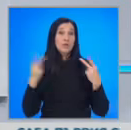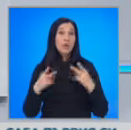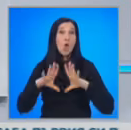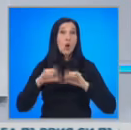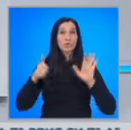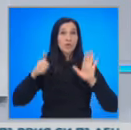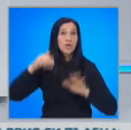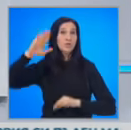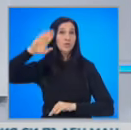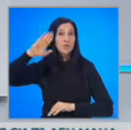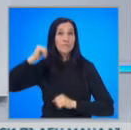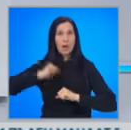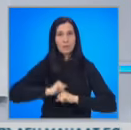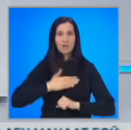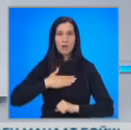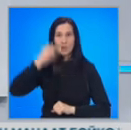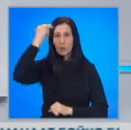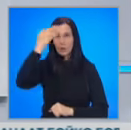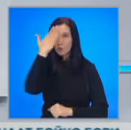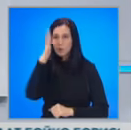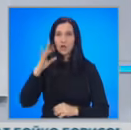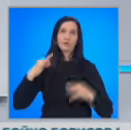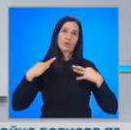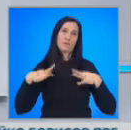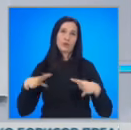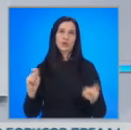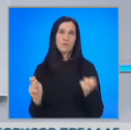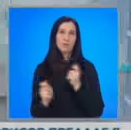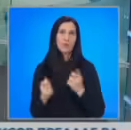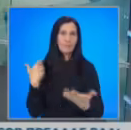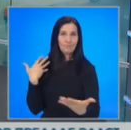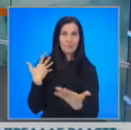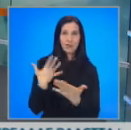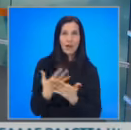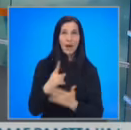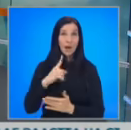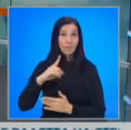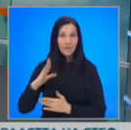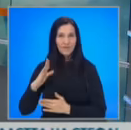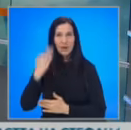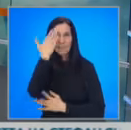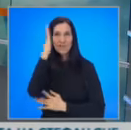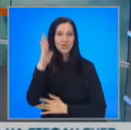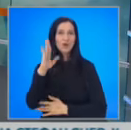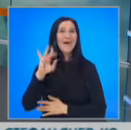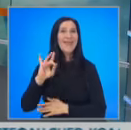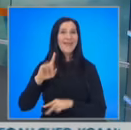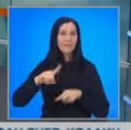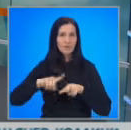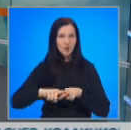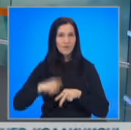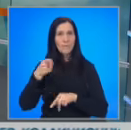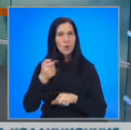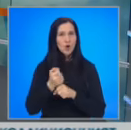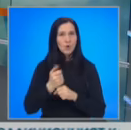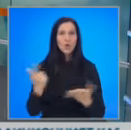6 служебни кабинета има България от началото на демократичните промени насам. Първият е начало с Рене Тейнджова.